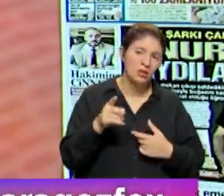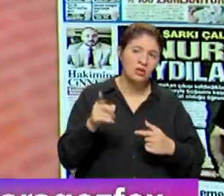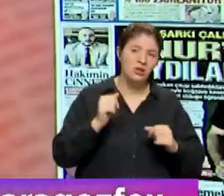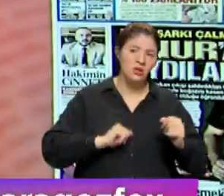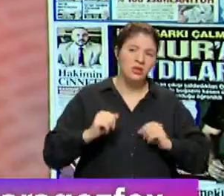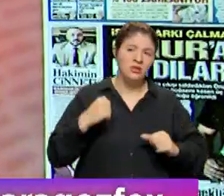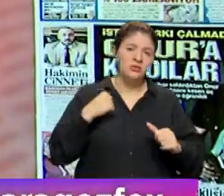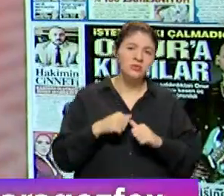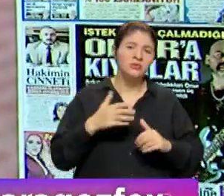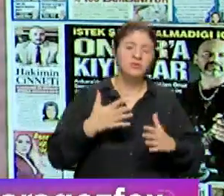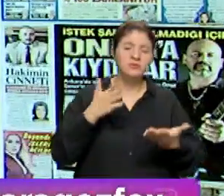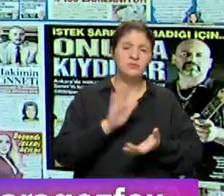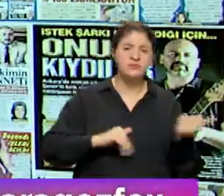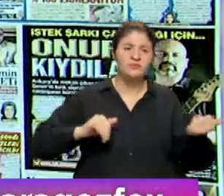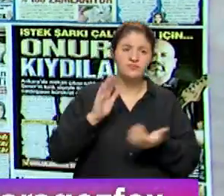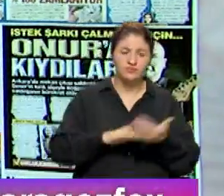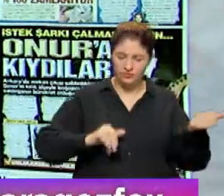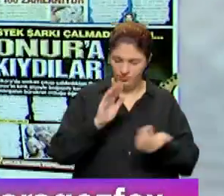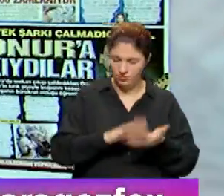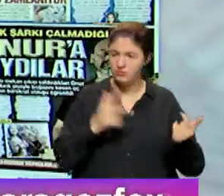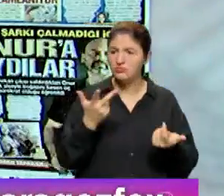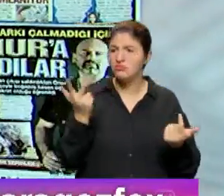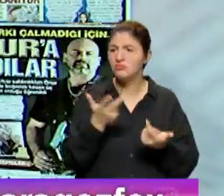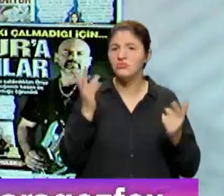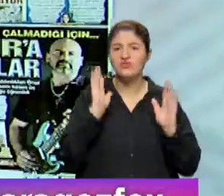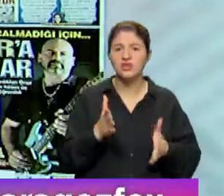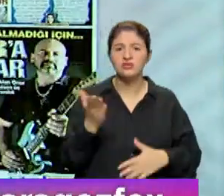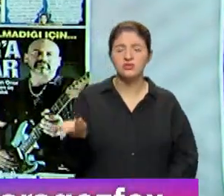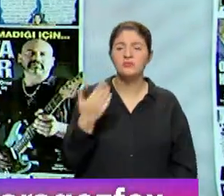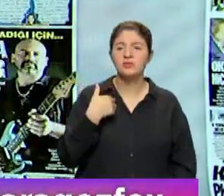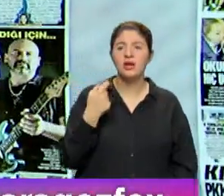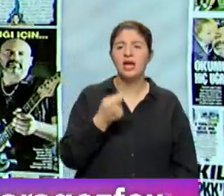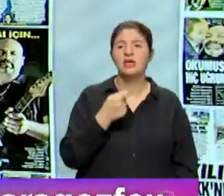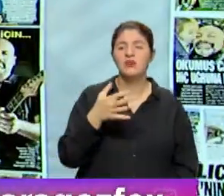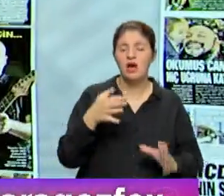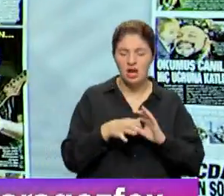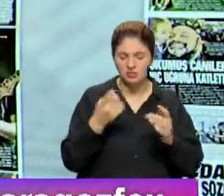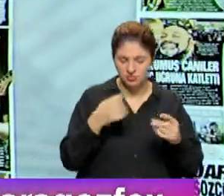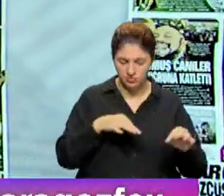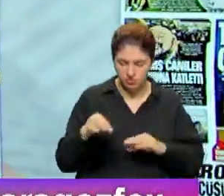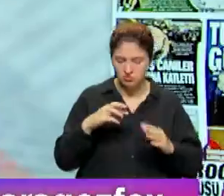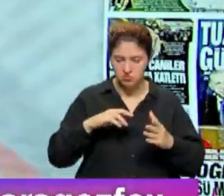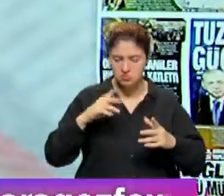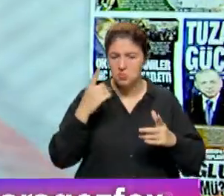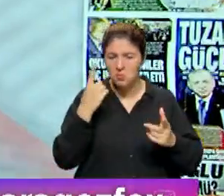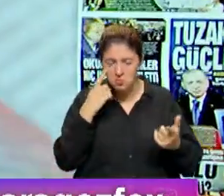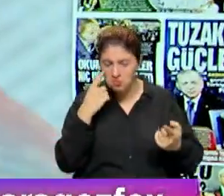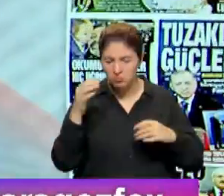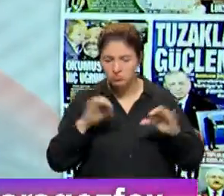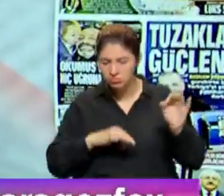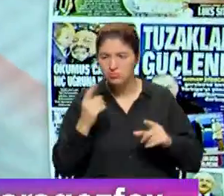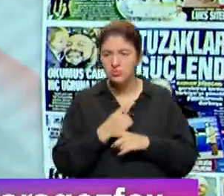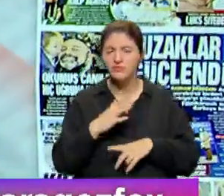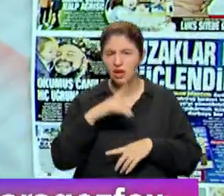üniversiteler yine mezun vermeye de devam ediyor bizim eğitimle ilgili bir stratejimiz var mı bir planlamamız var mı